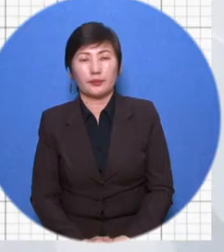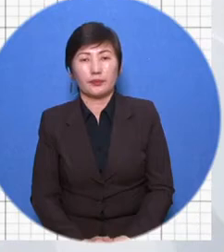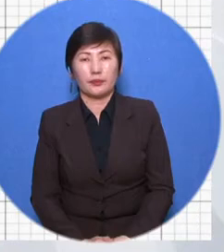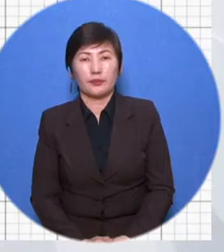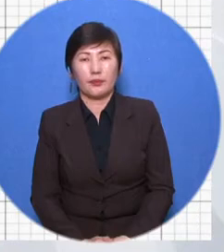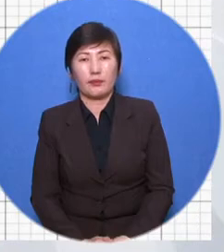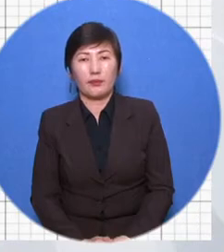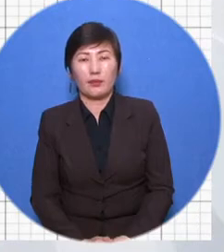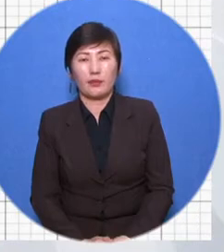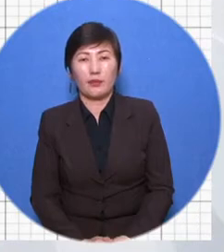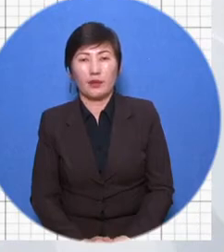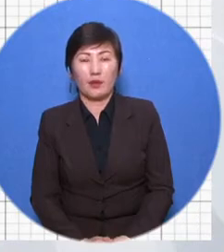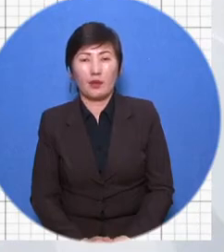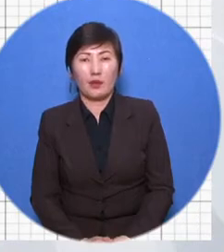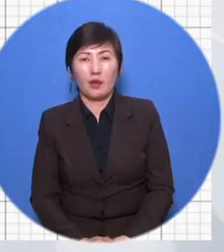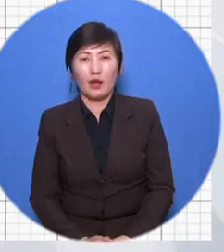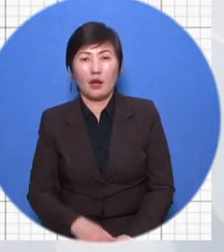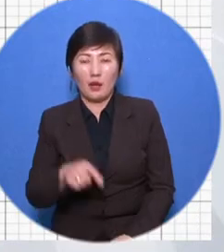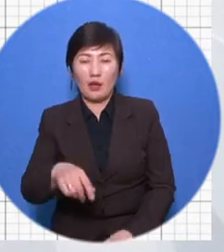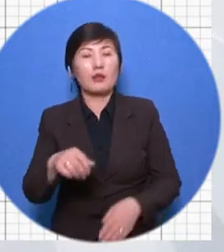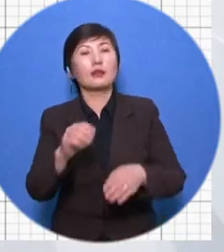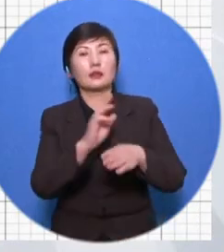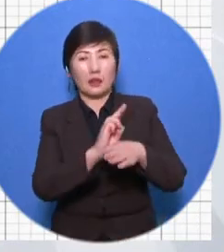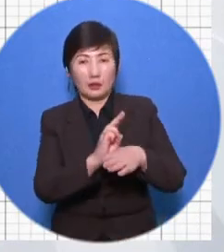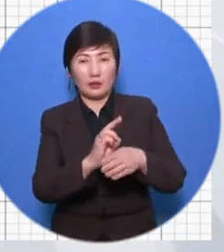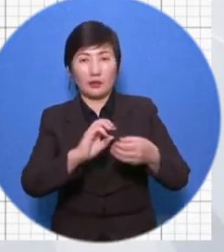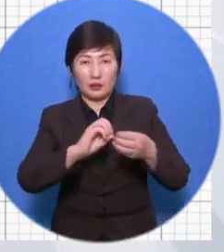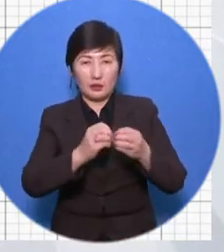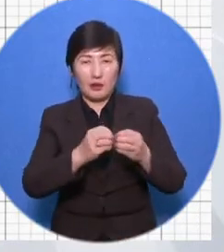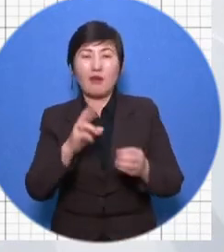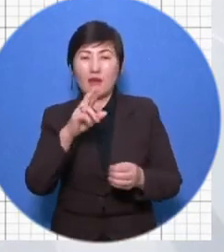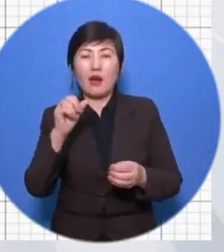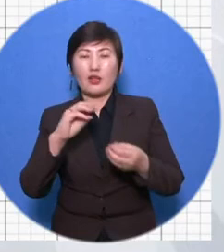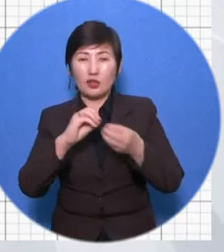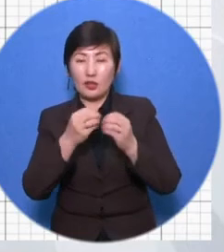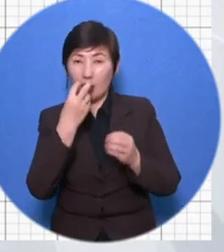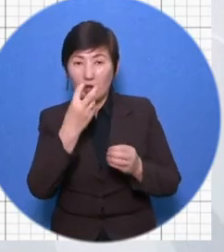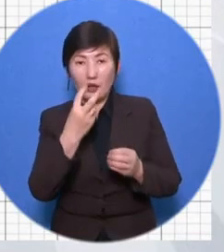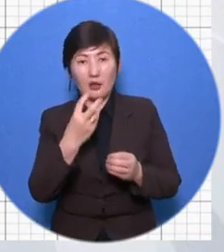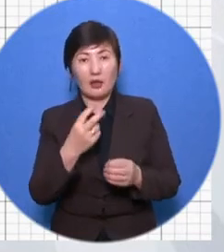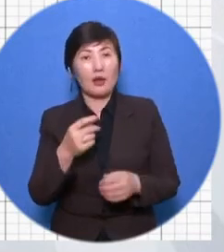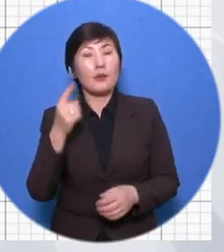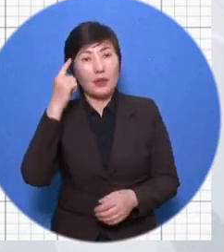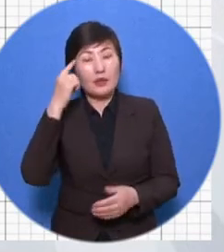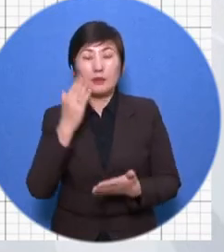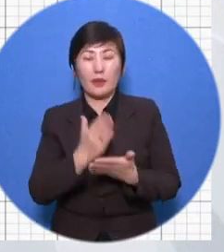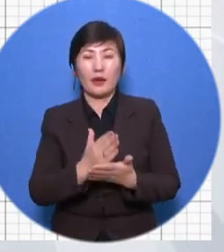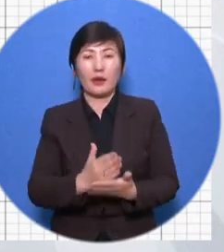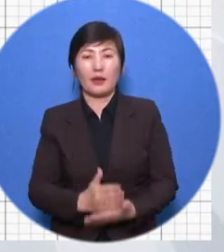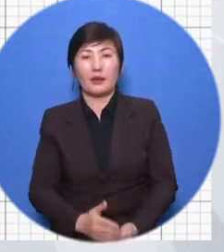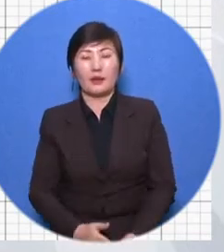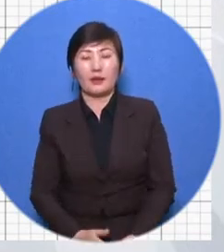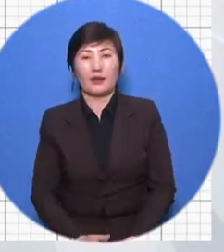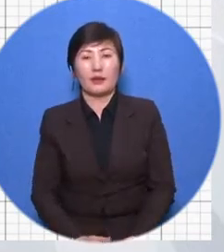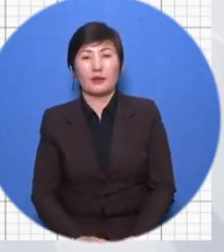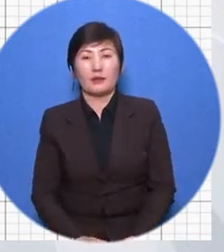За хүүхдүүд маань одоо бүгдээрээ энэ даалгаврыг хараад хэрхэн гүйцэтгэхийг бараг мэдэж байгаа байх. За